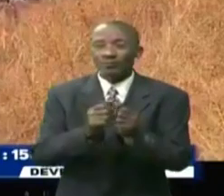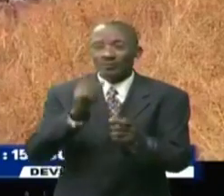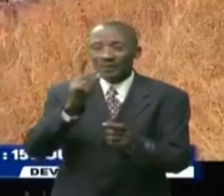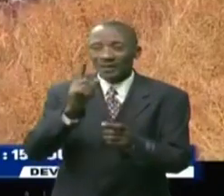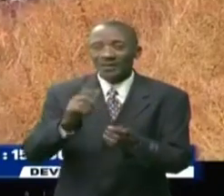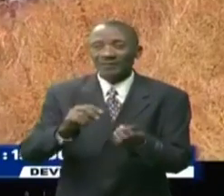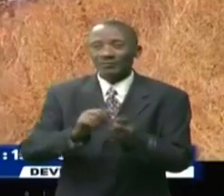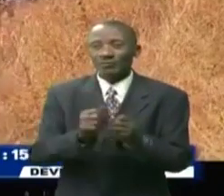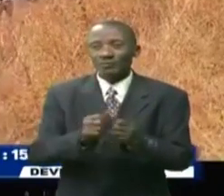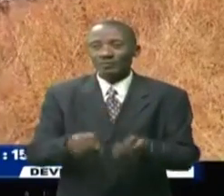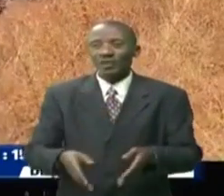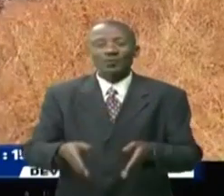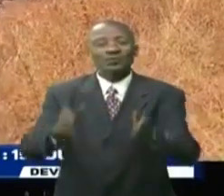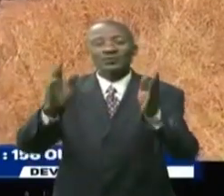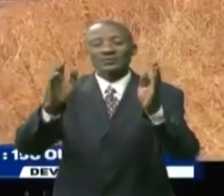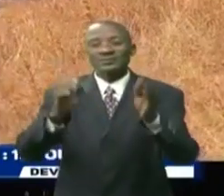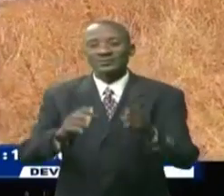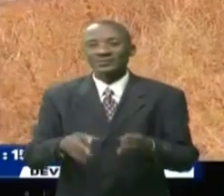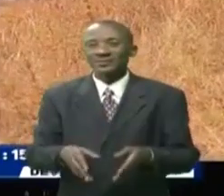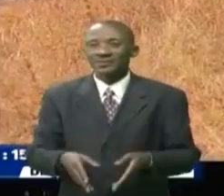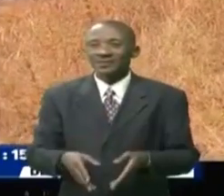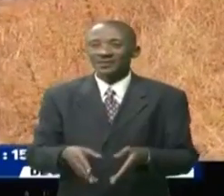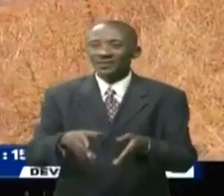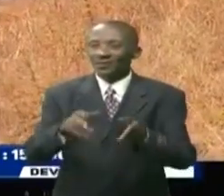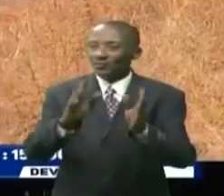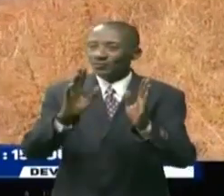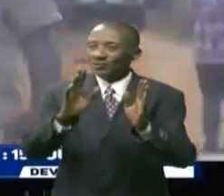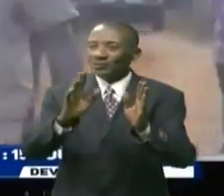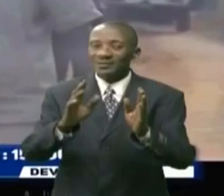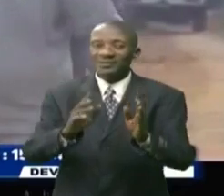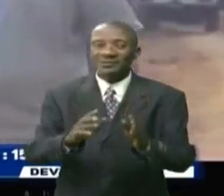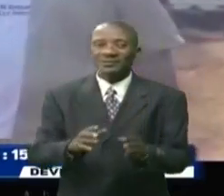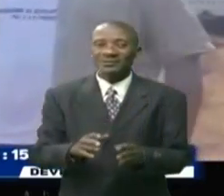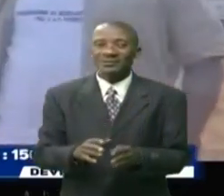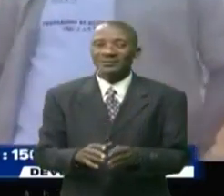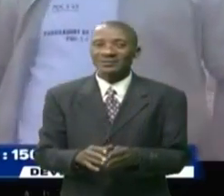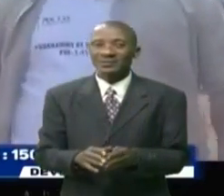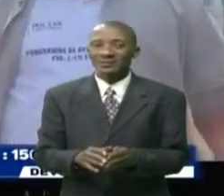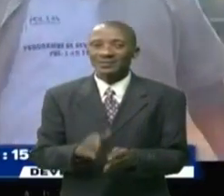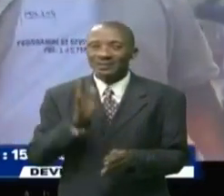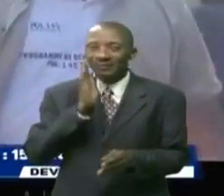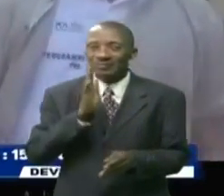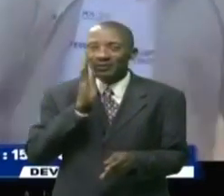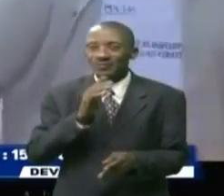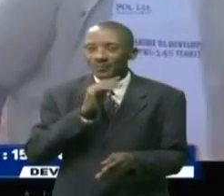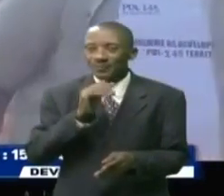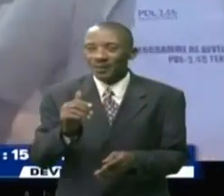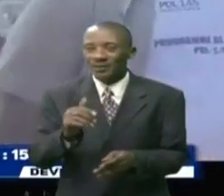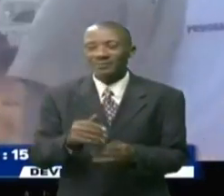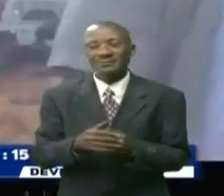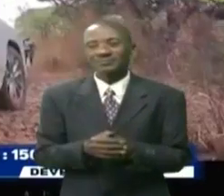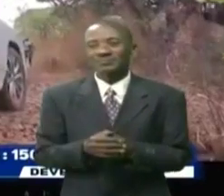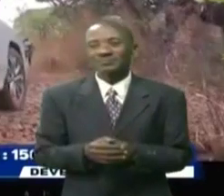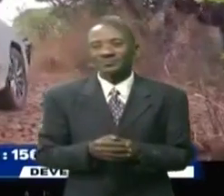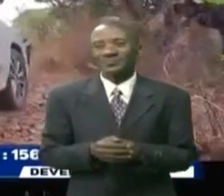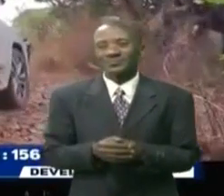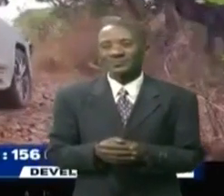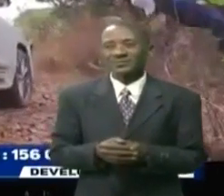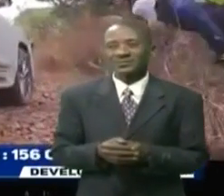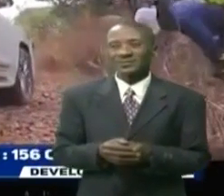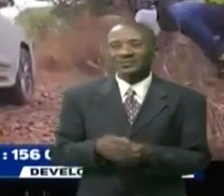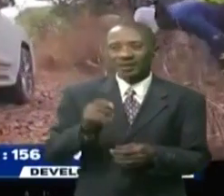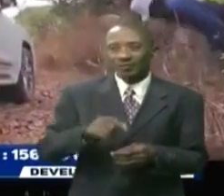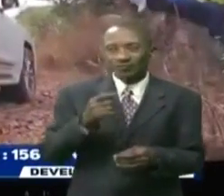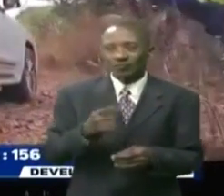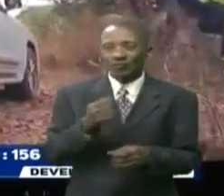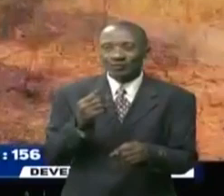Des difficultés d'acheminement des matériaux dans ces conditions expliquent le retard dans la livraison des ouvrages. Ces obstacles n'ont pas